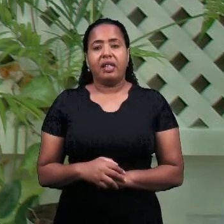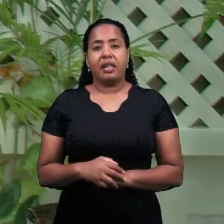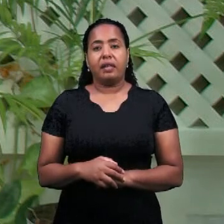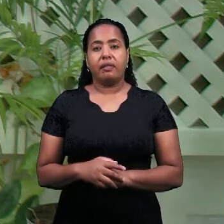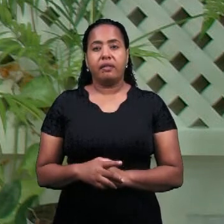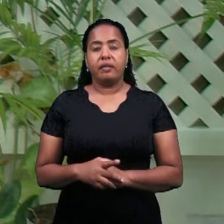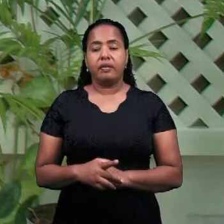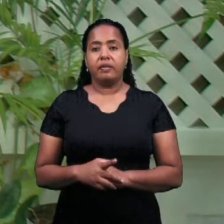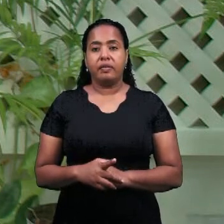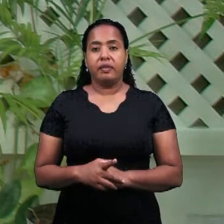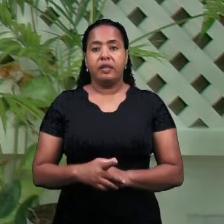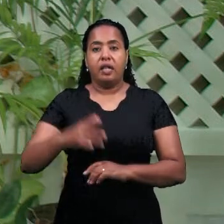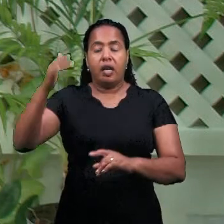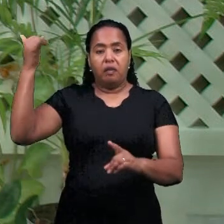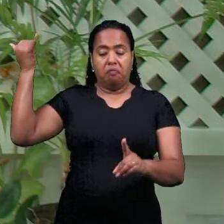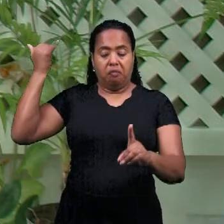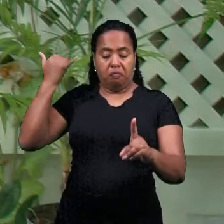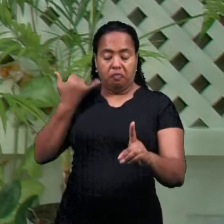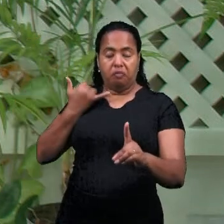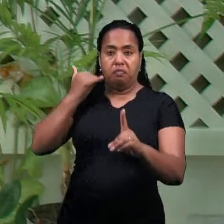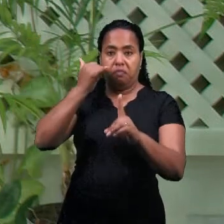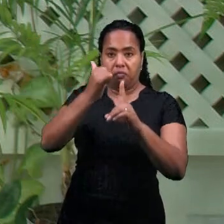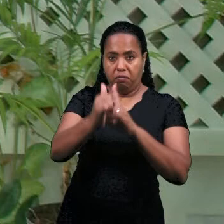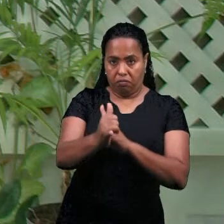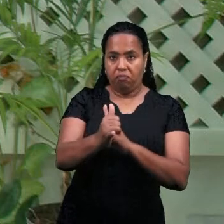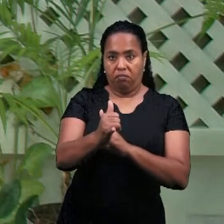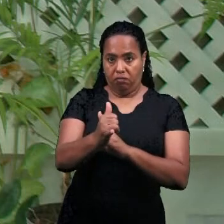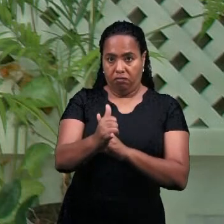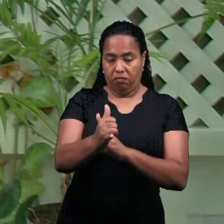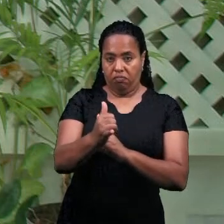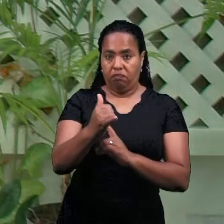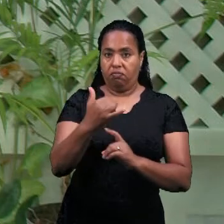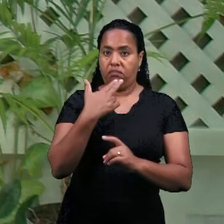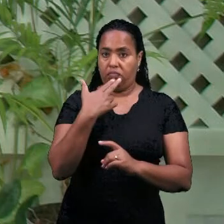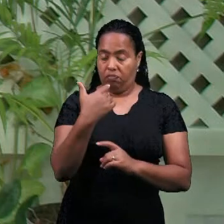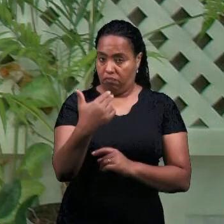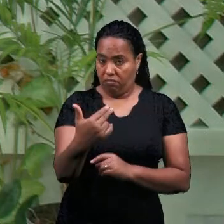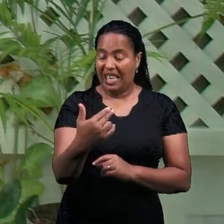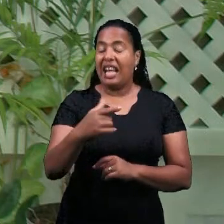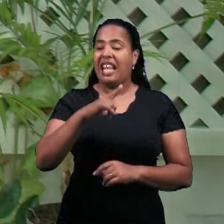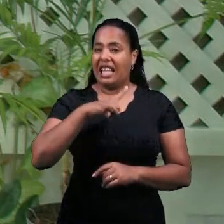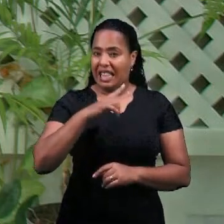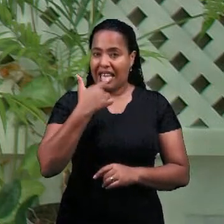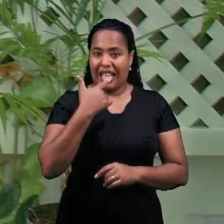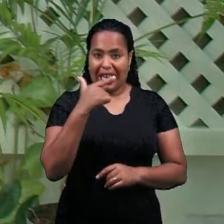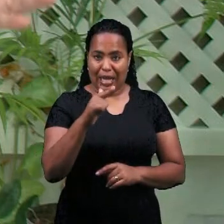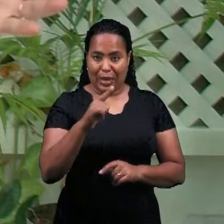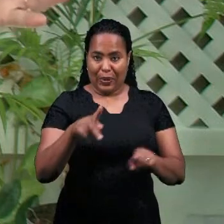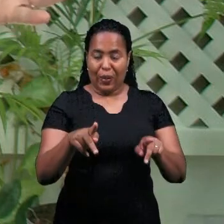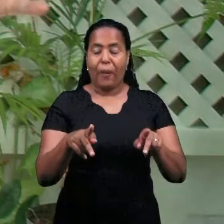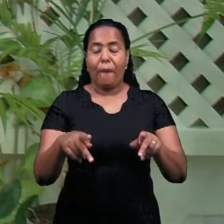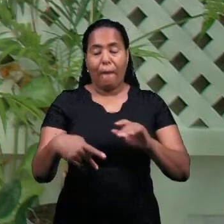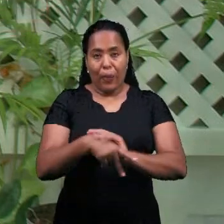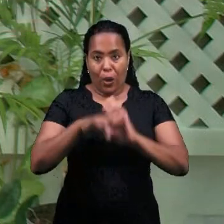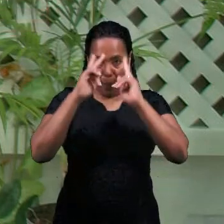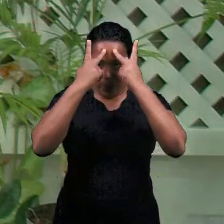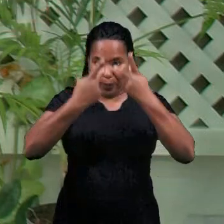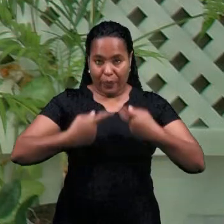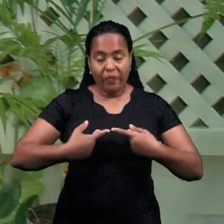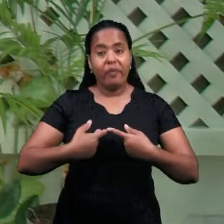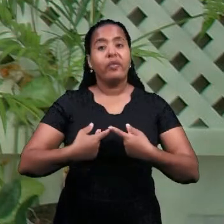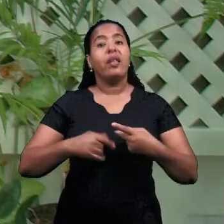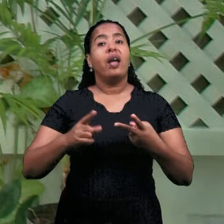donc l'interprétation de langue. Mes frères, il existe la langue des hommes, il existe la langue des